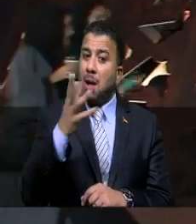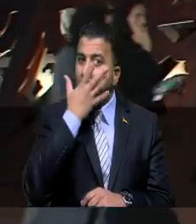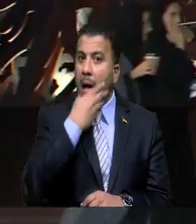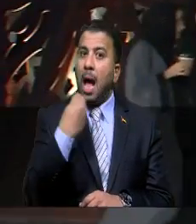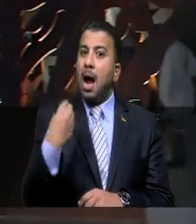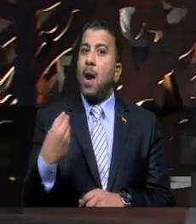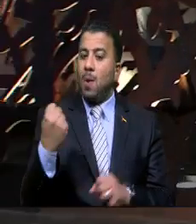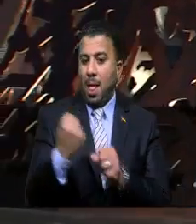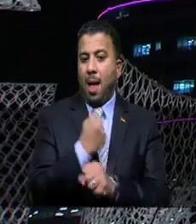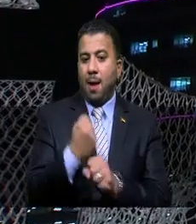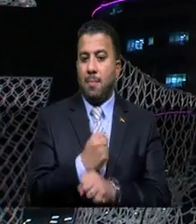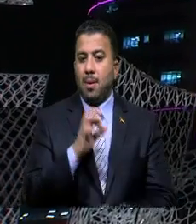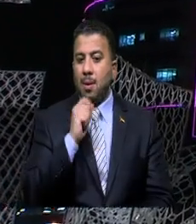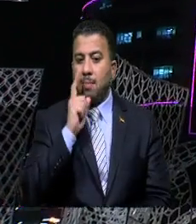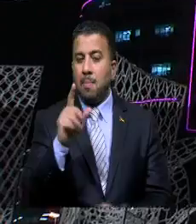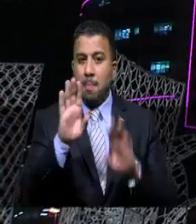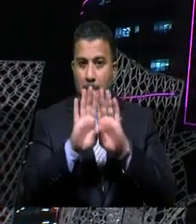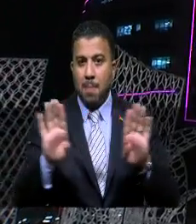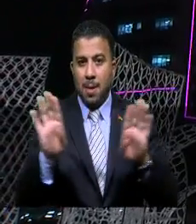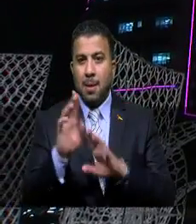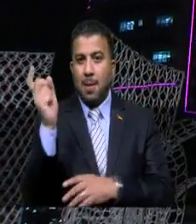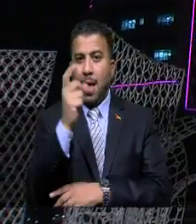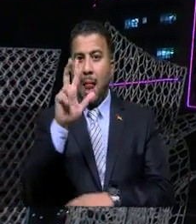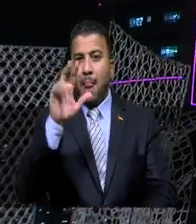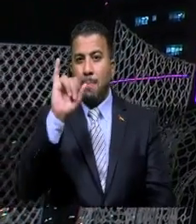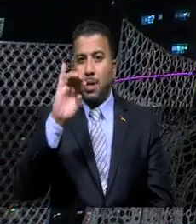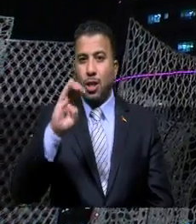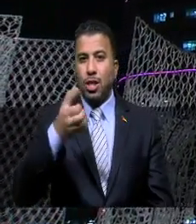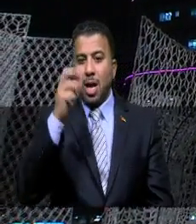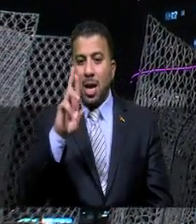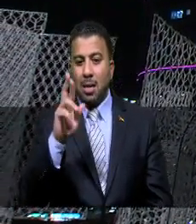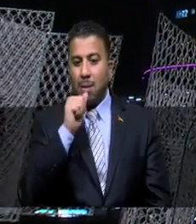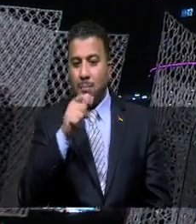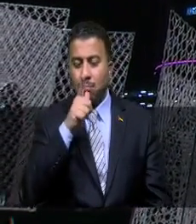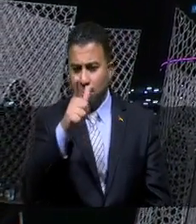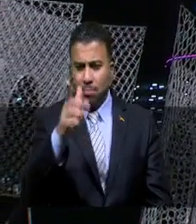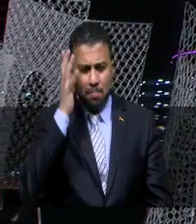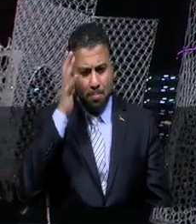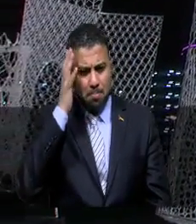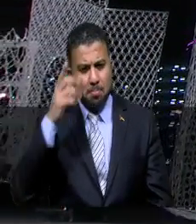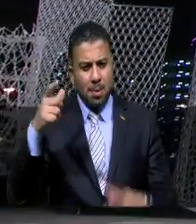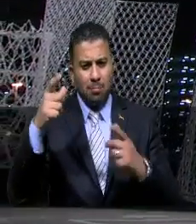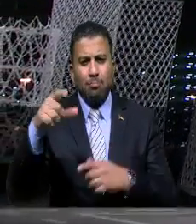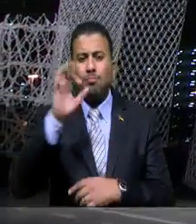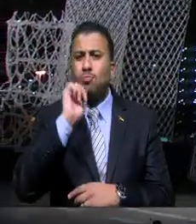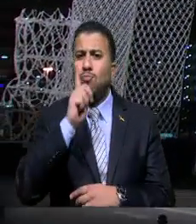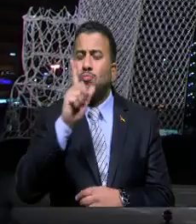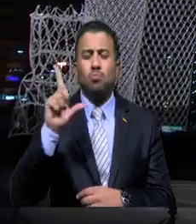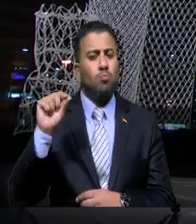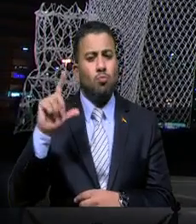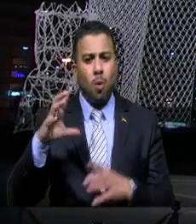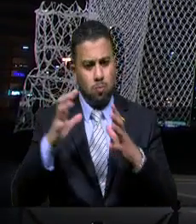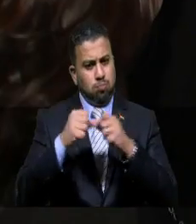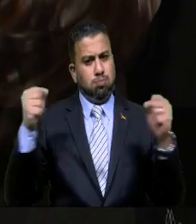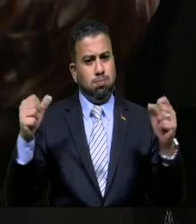جمالية العمل. أما على مسرح المجاز فكان معرض المسجد الطائر متفردا هو الآخر بتميزه